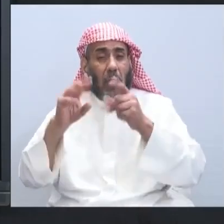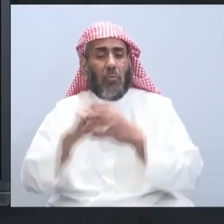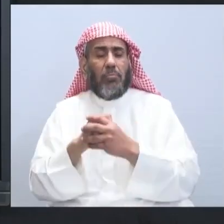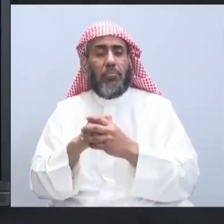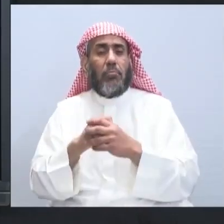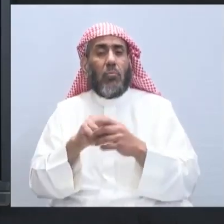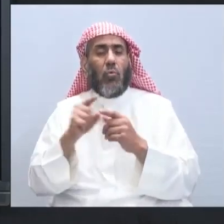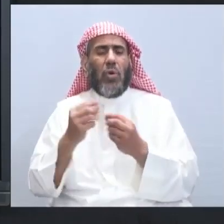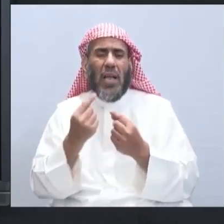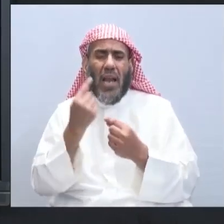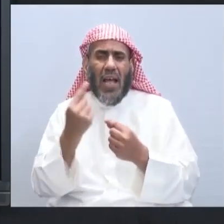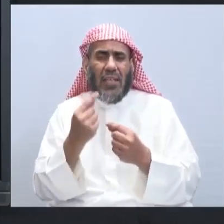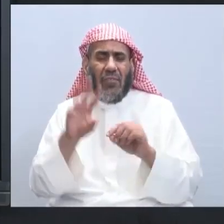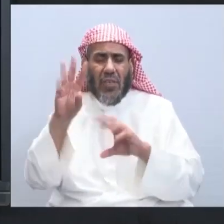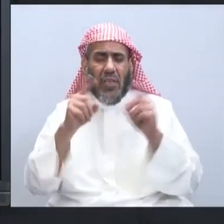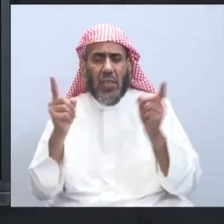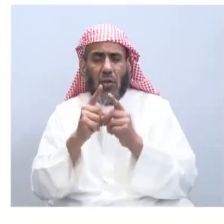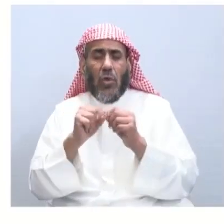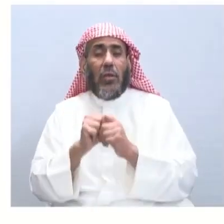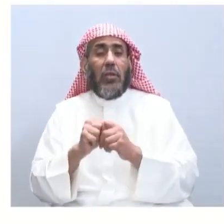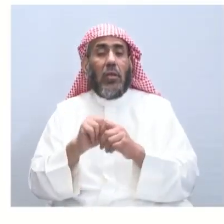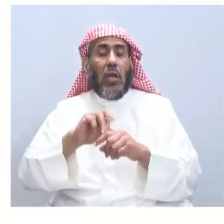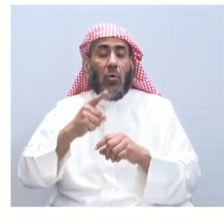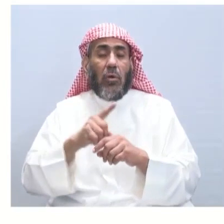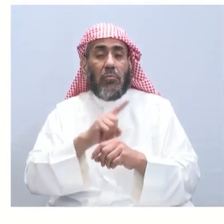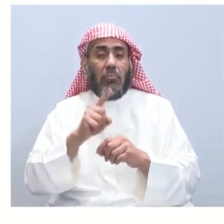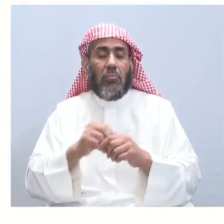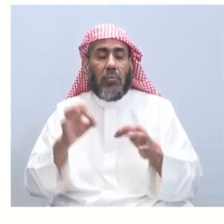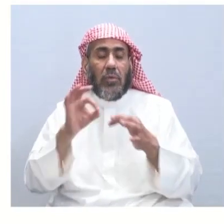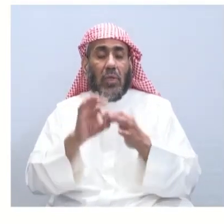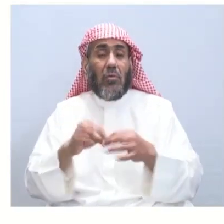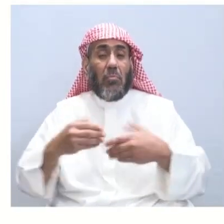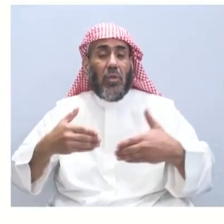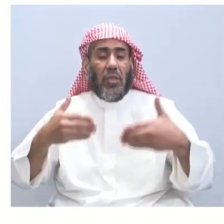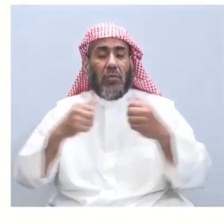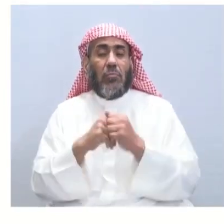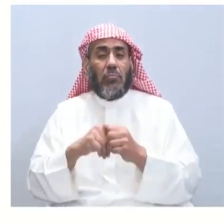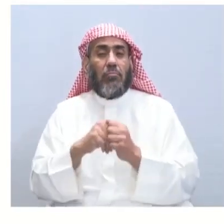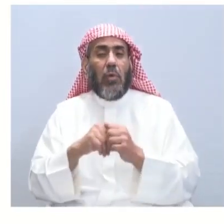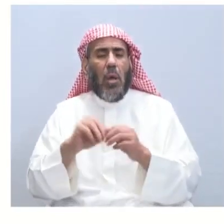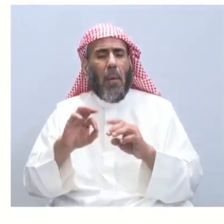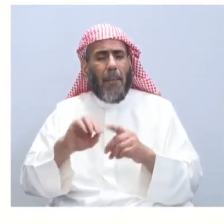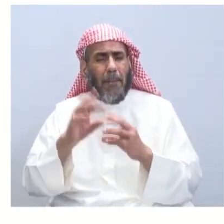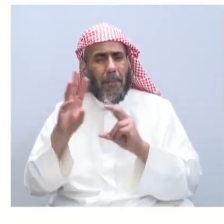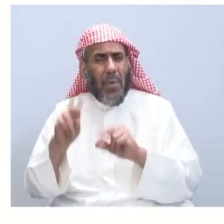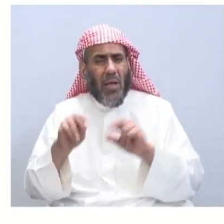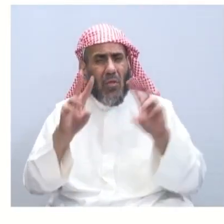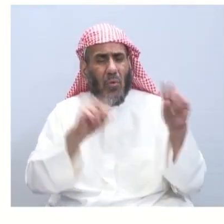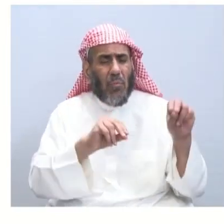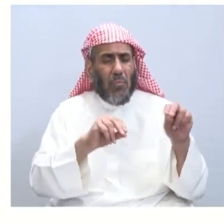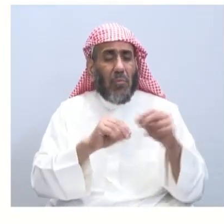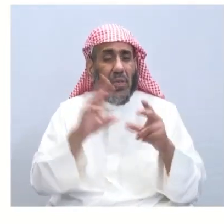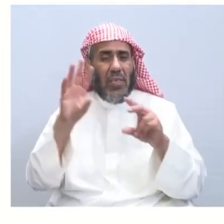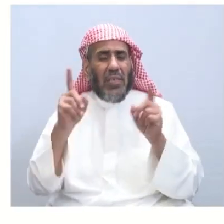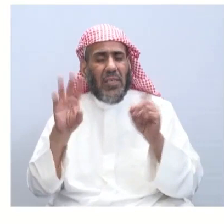ونادرا في قصه قصيره ان يكون ذلك لكن هنا لا تصل بضعه اسطر طبعا بعضهم يعني من القصه